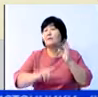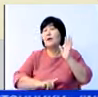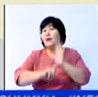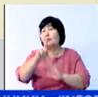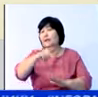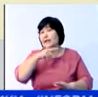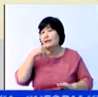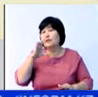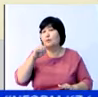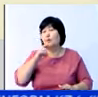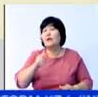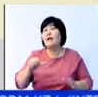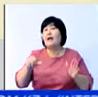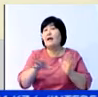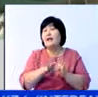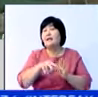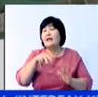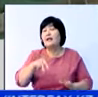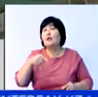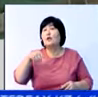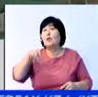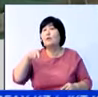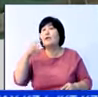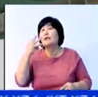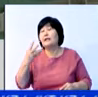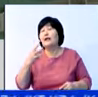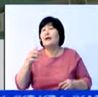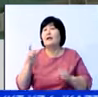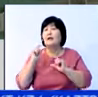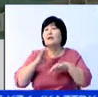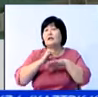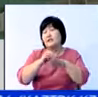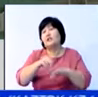выведен российский спутник «Электро-Л номер 3» с помощью ракеты-носителя «Протон-М».